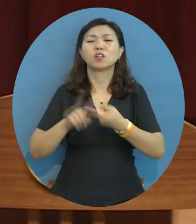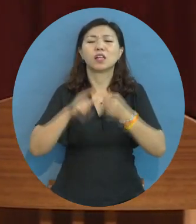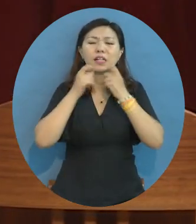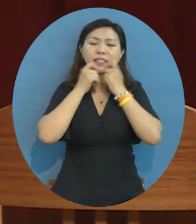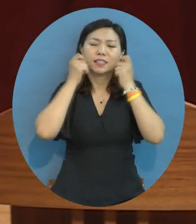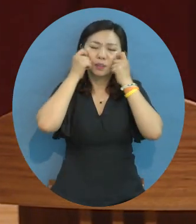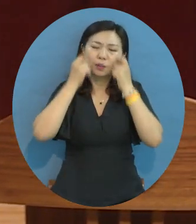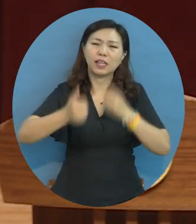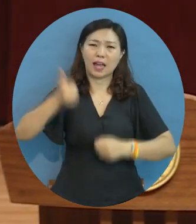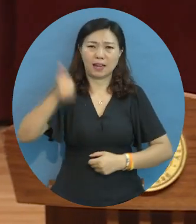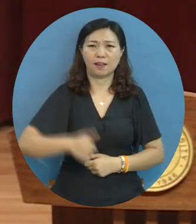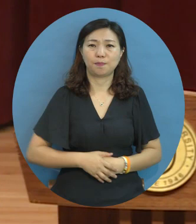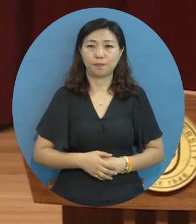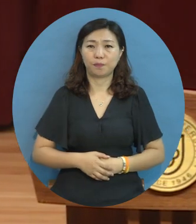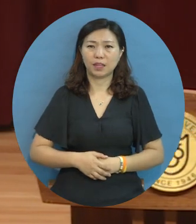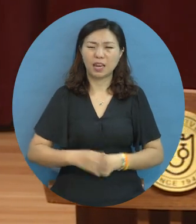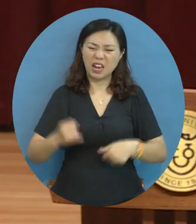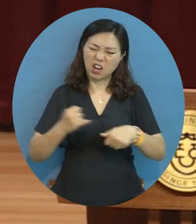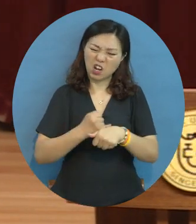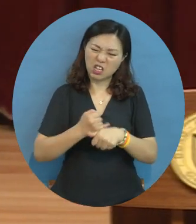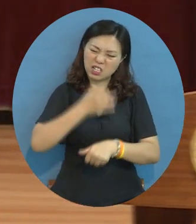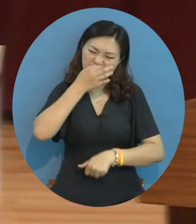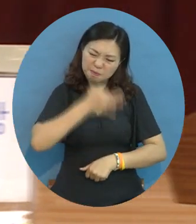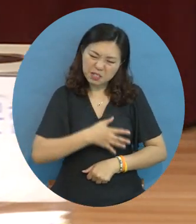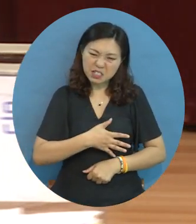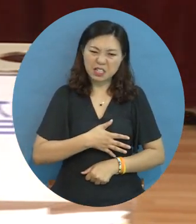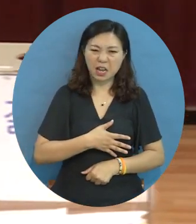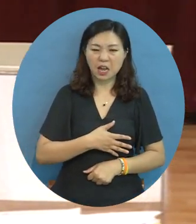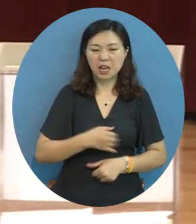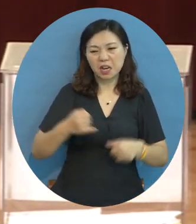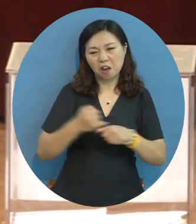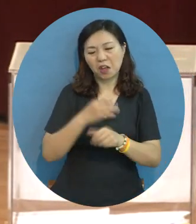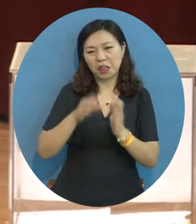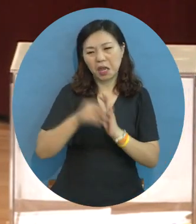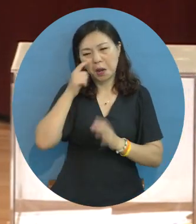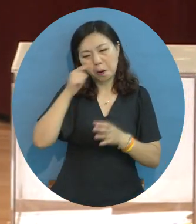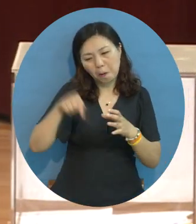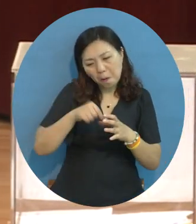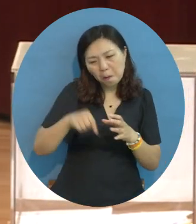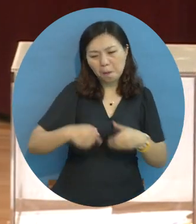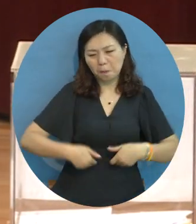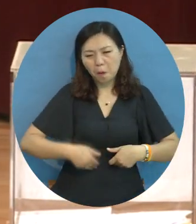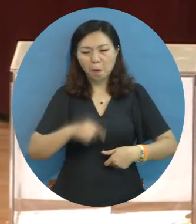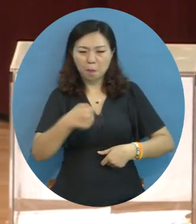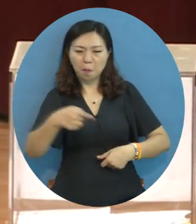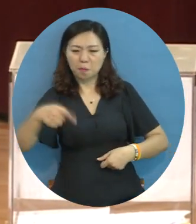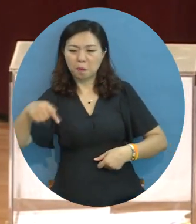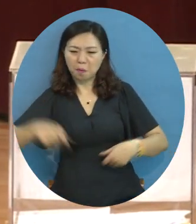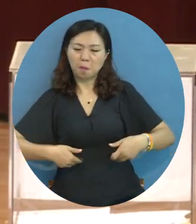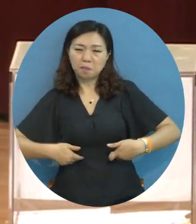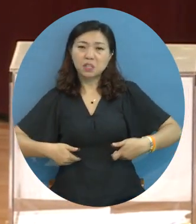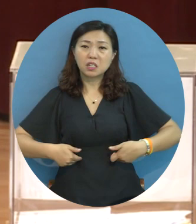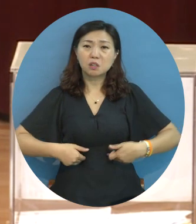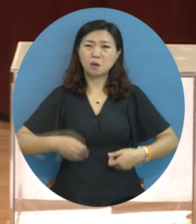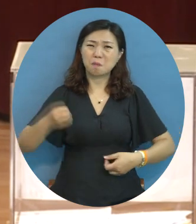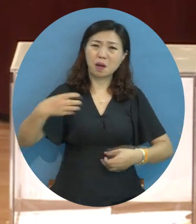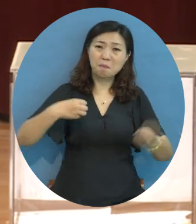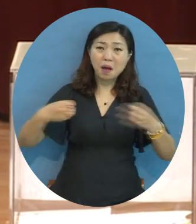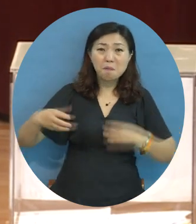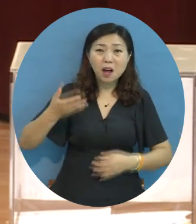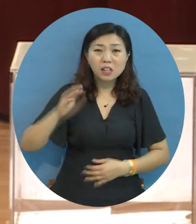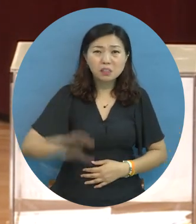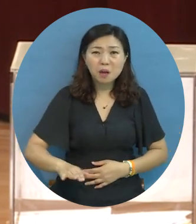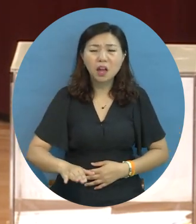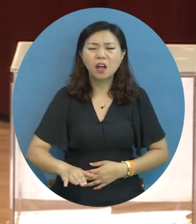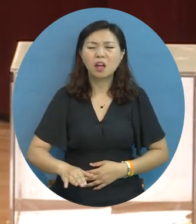힘든다. 연애하려면 뭐 커피값도 있어야 돼. 뭐도 있어야 돼. 뭐도 있어야 돼. 뭐도 있어야 되고. 이런